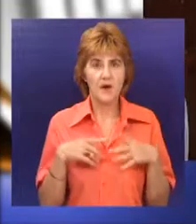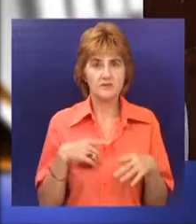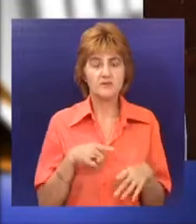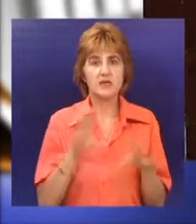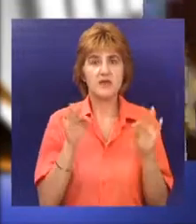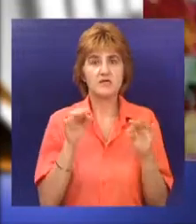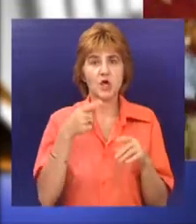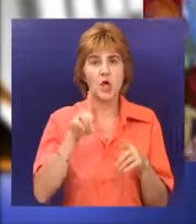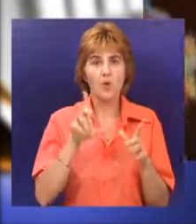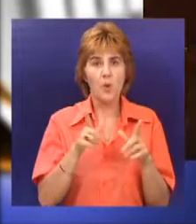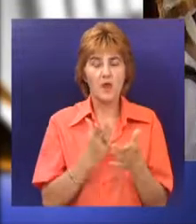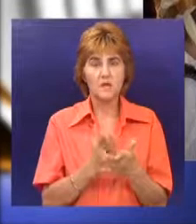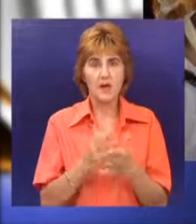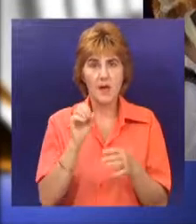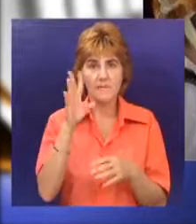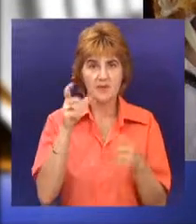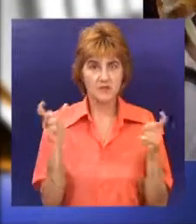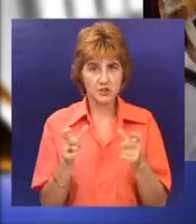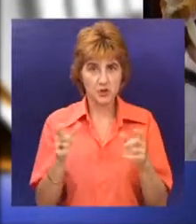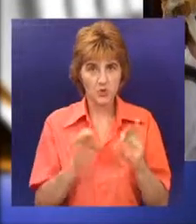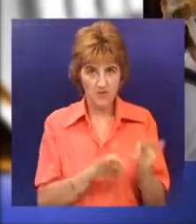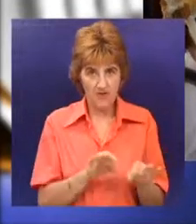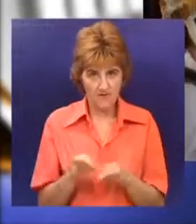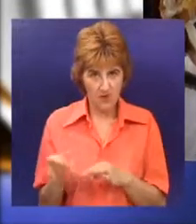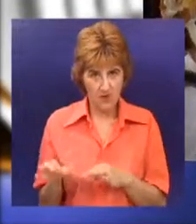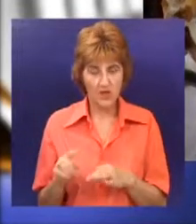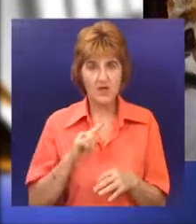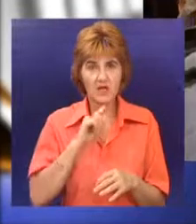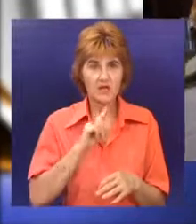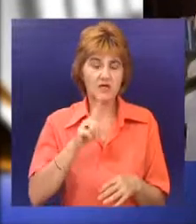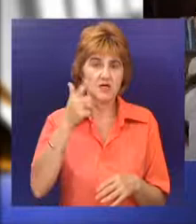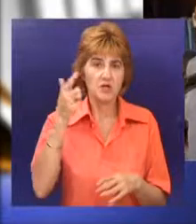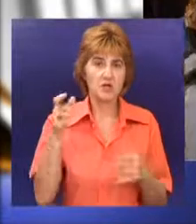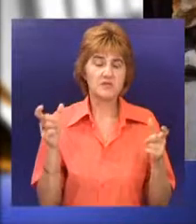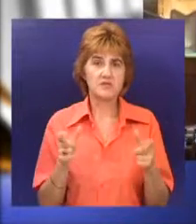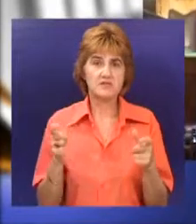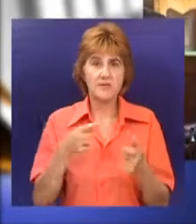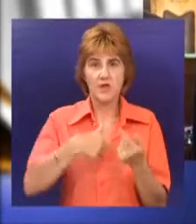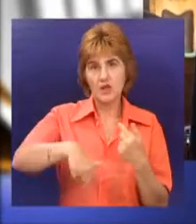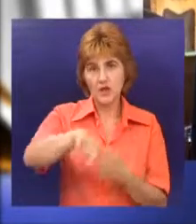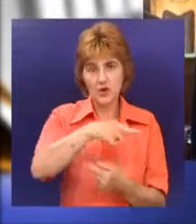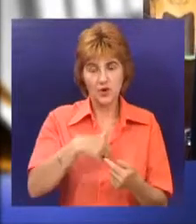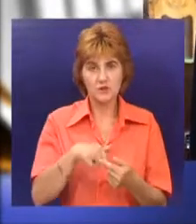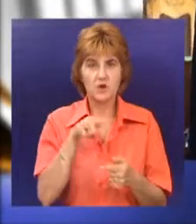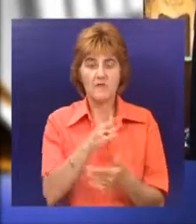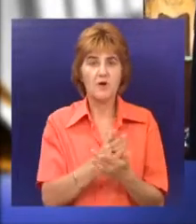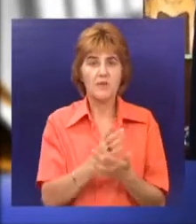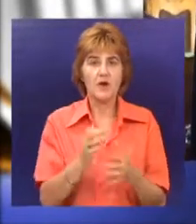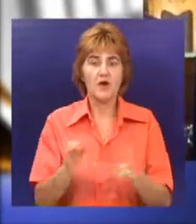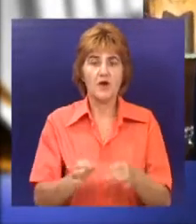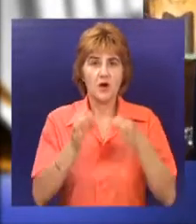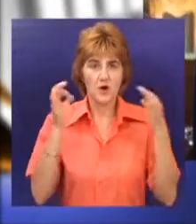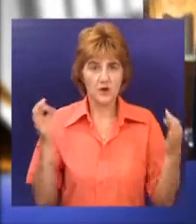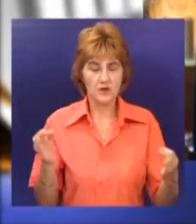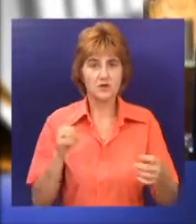jula. Predstavilo se 15 folklornih društava iz naše zemlje, kao i zemalja iz okruženja. Manifestacija je održana u